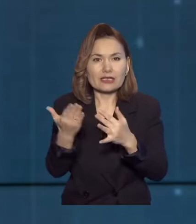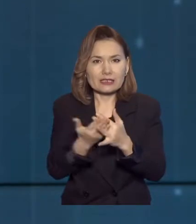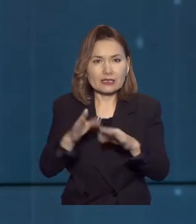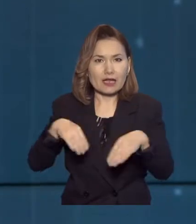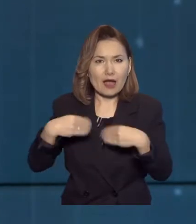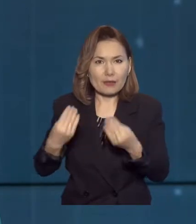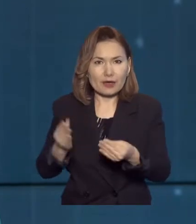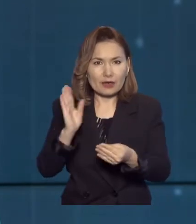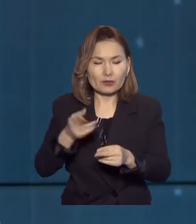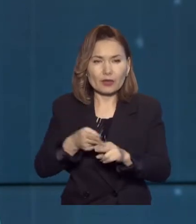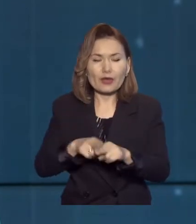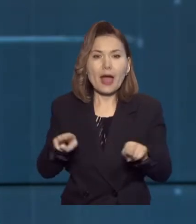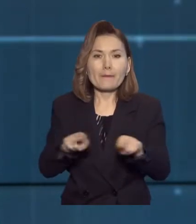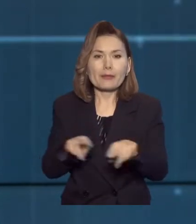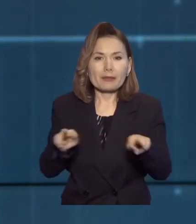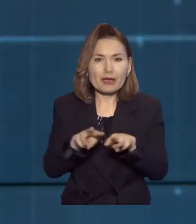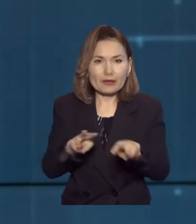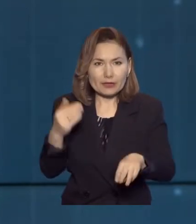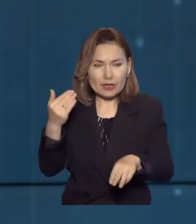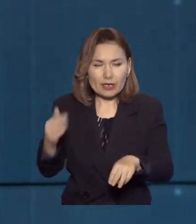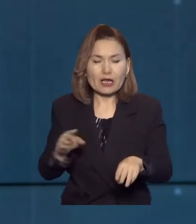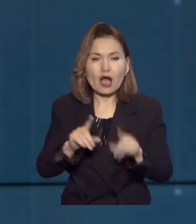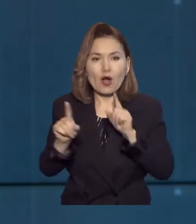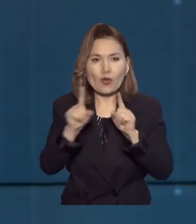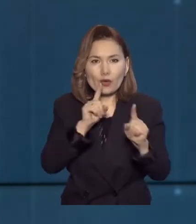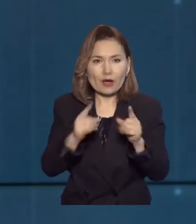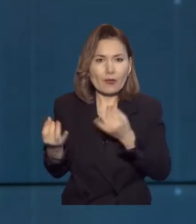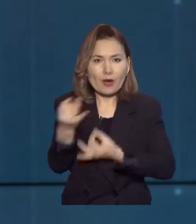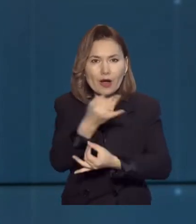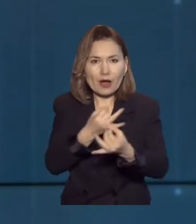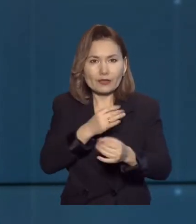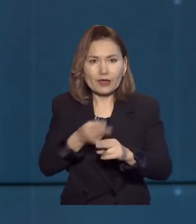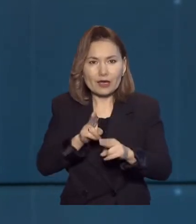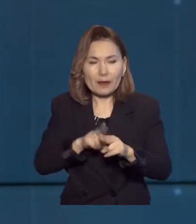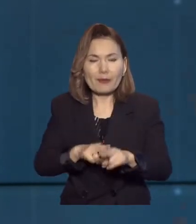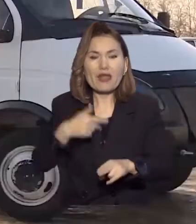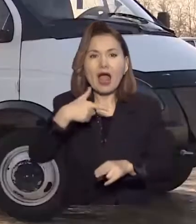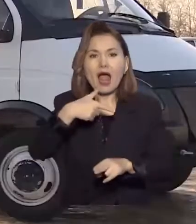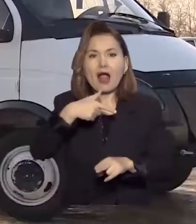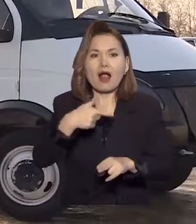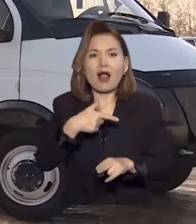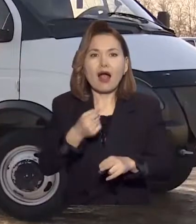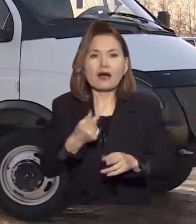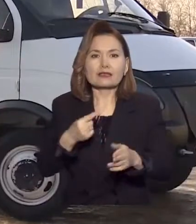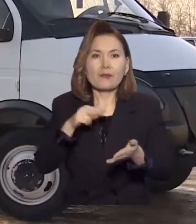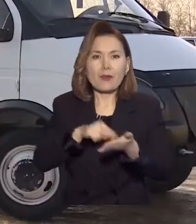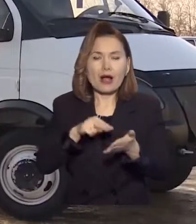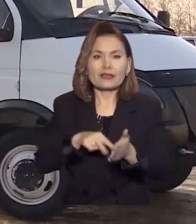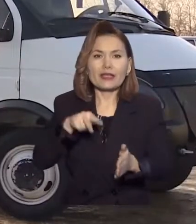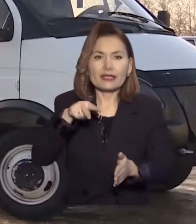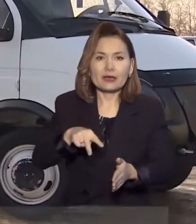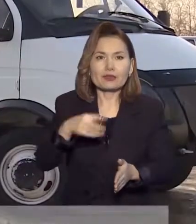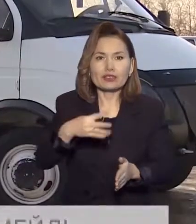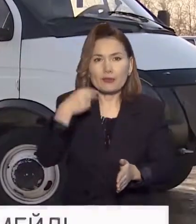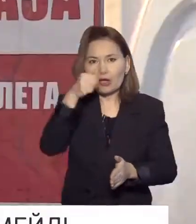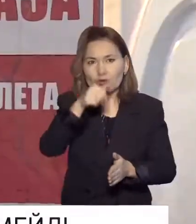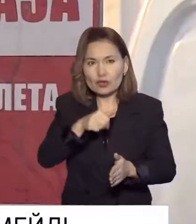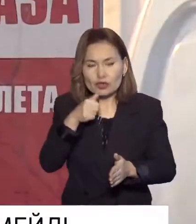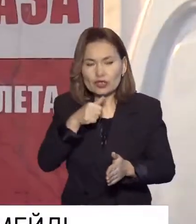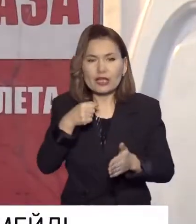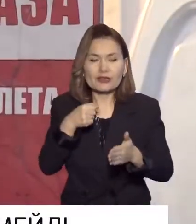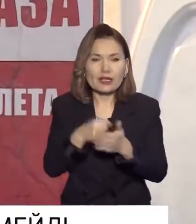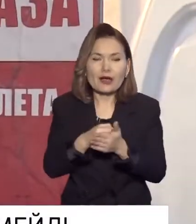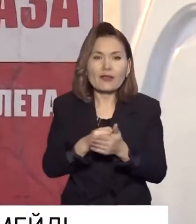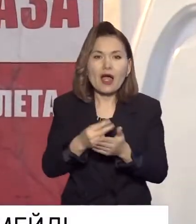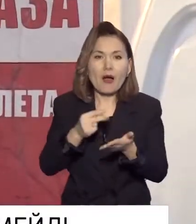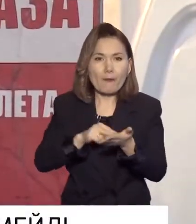отыр. Бұл туралы премьер-министр үкімет отырысында айтты. Сондай-ақ газ бағасы 2024 жылға дейін өзгермейді.